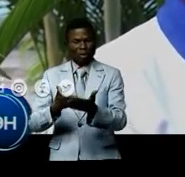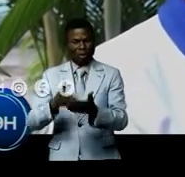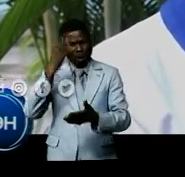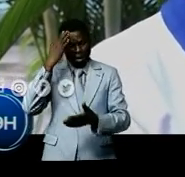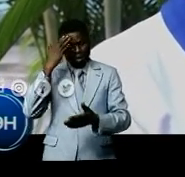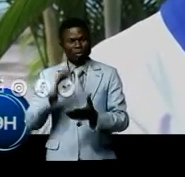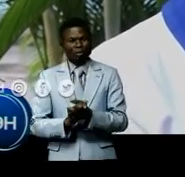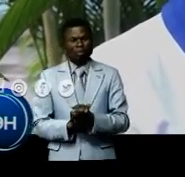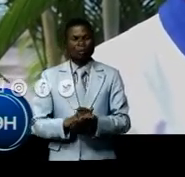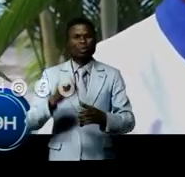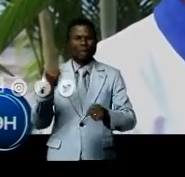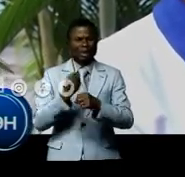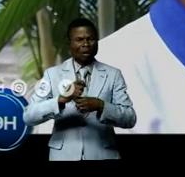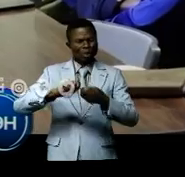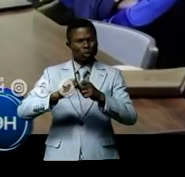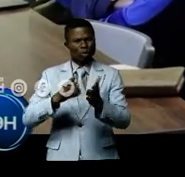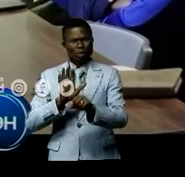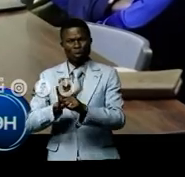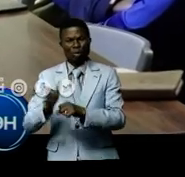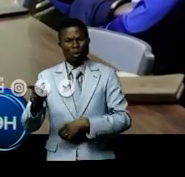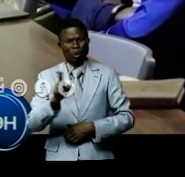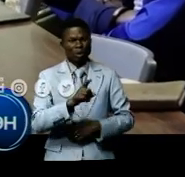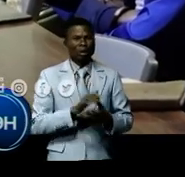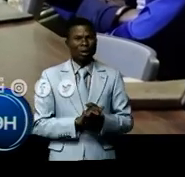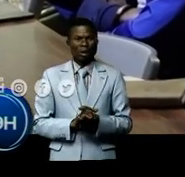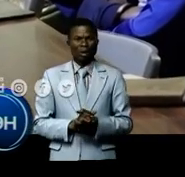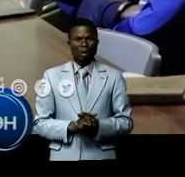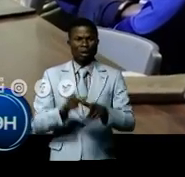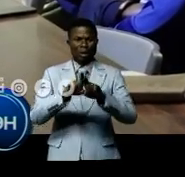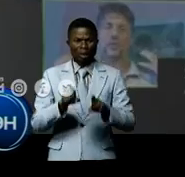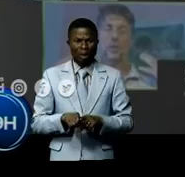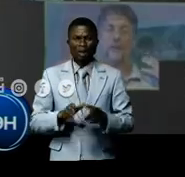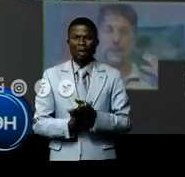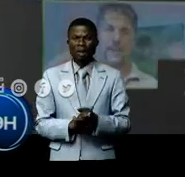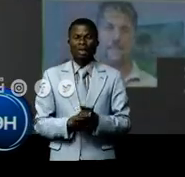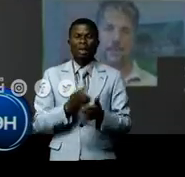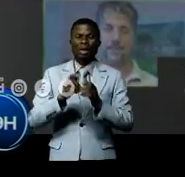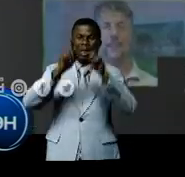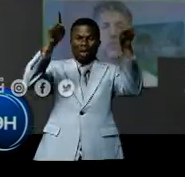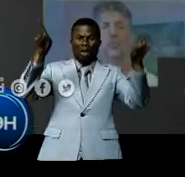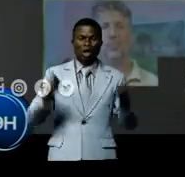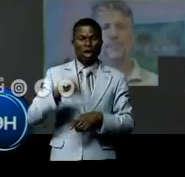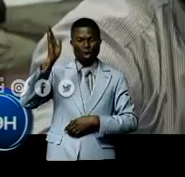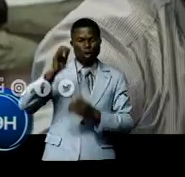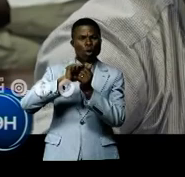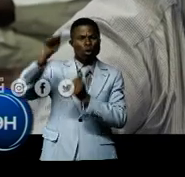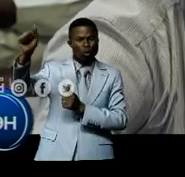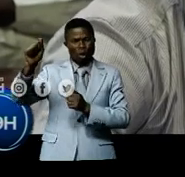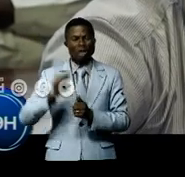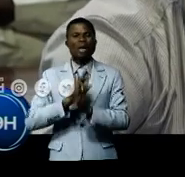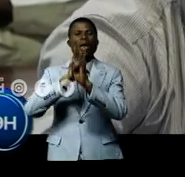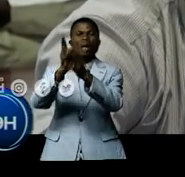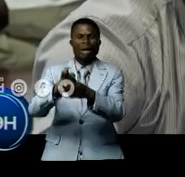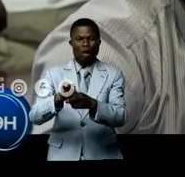faire des installations dans les normes, c'est là où l'art intervient. D'autres experts africains ont intervenu à distance par vidéoconférence pour répondre